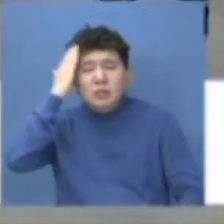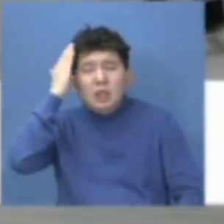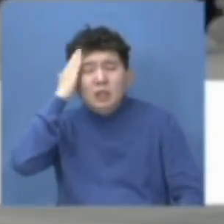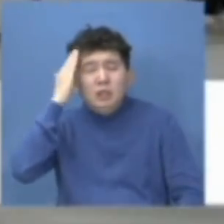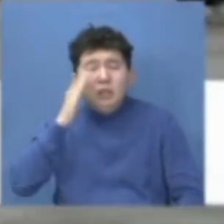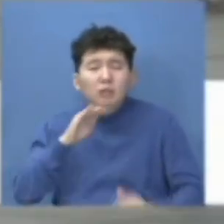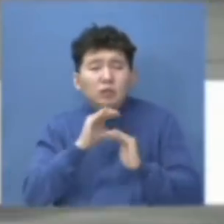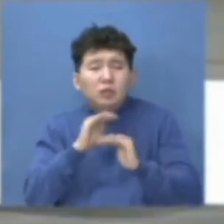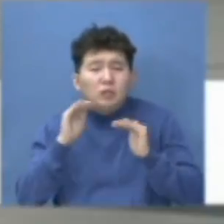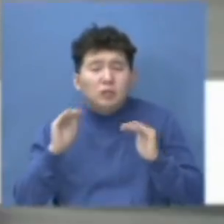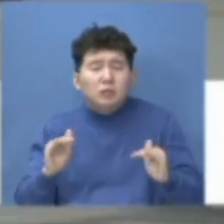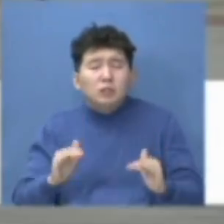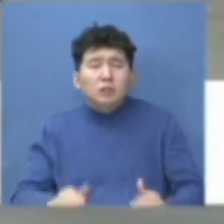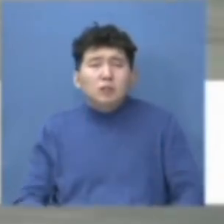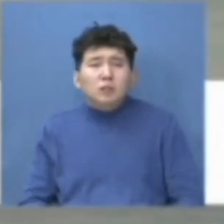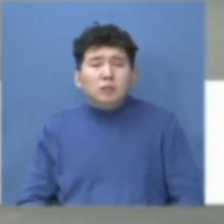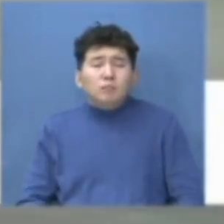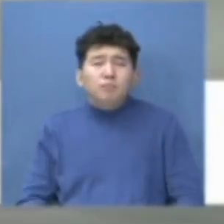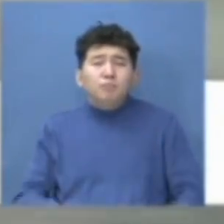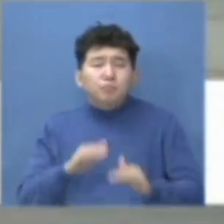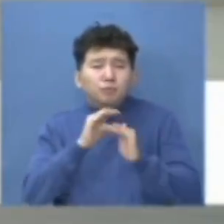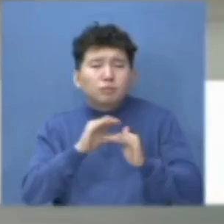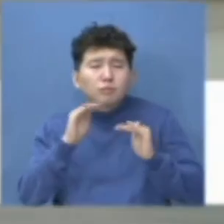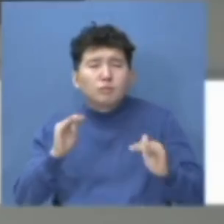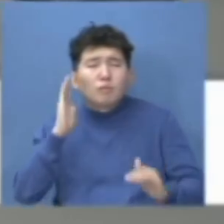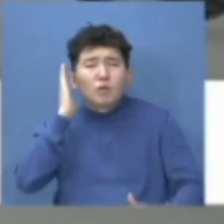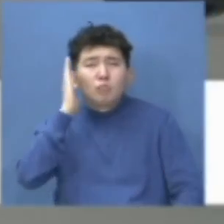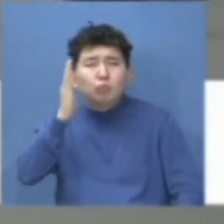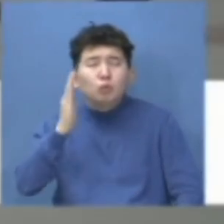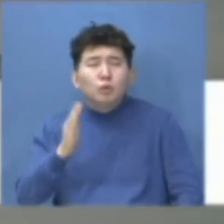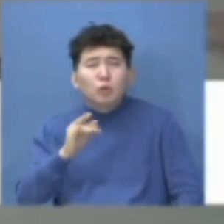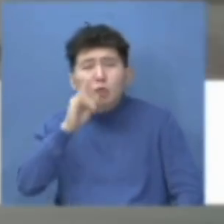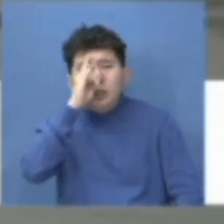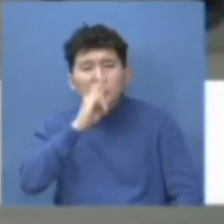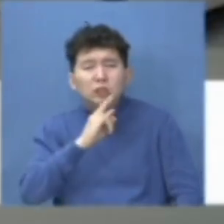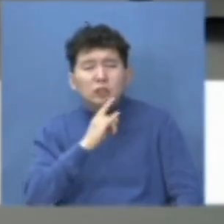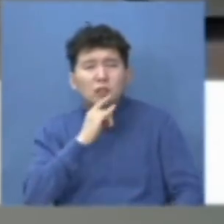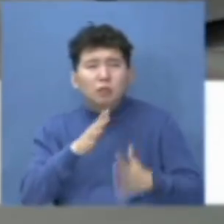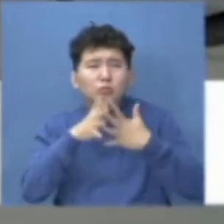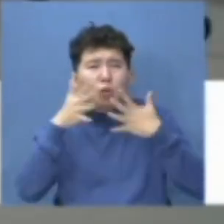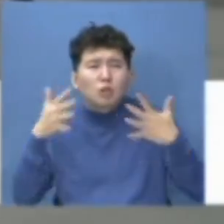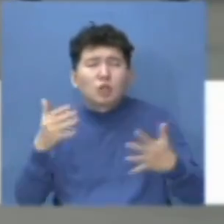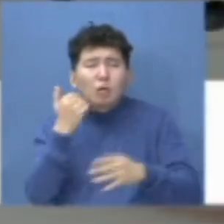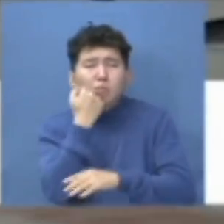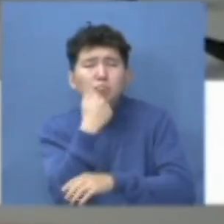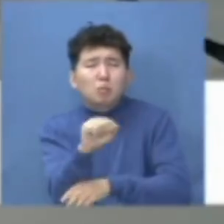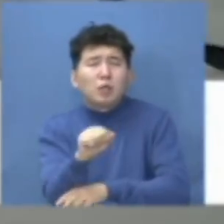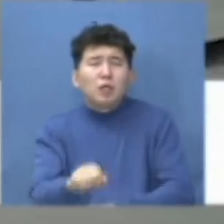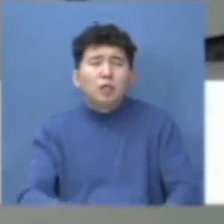Не приходится сомневаться, что маленькие хоккеисты в будущем принесут Казахстану большие победы.